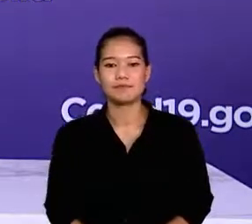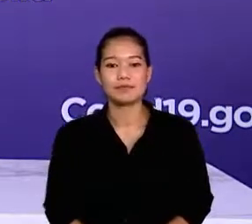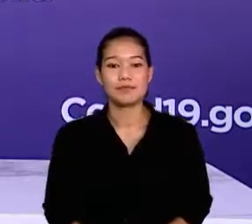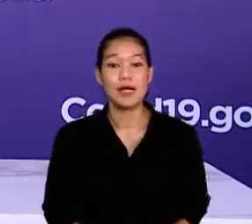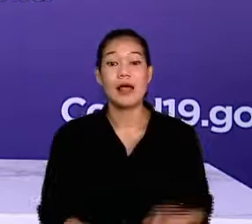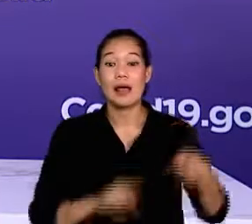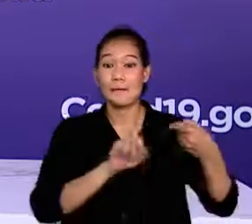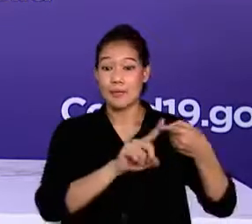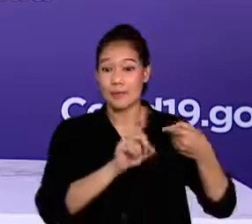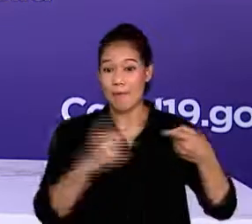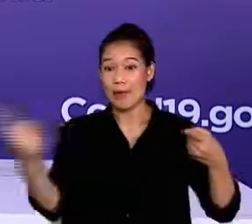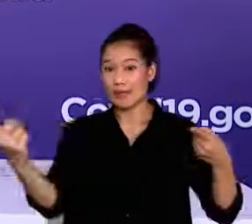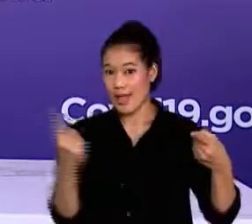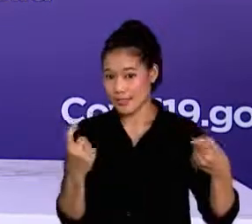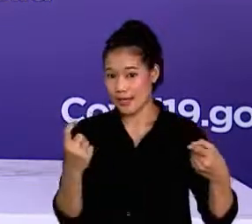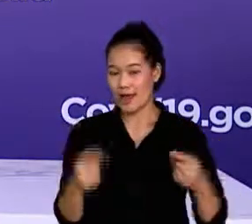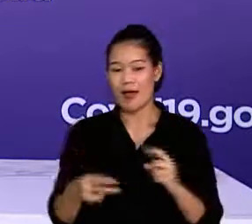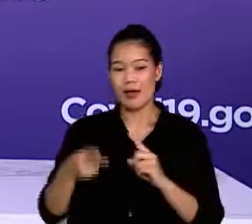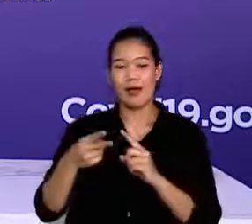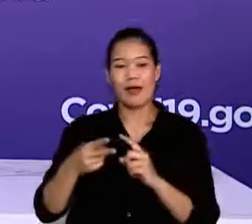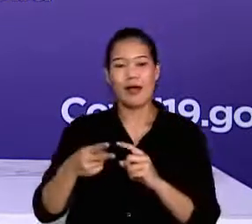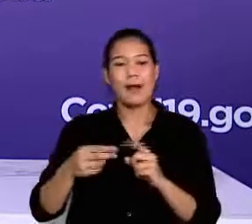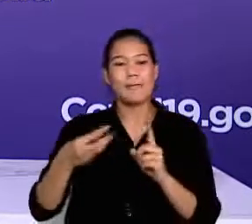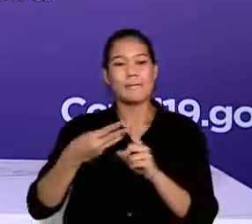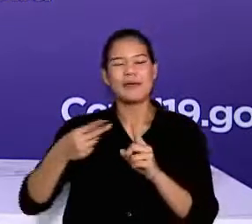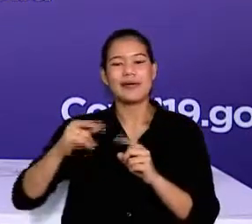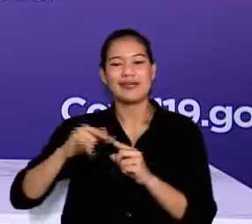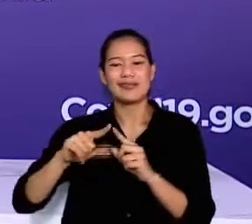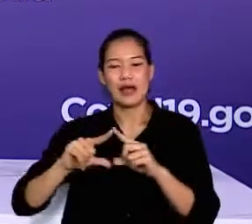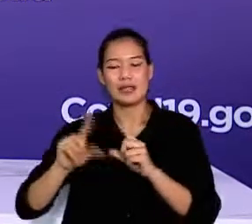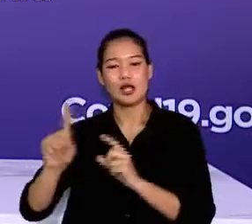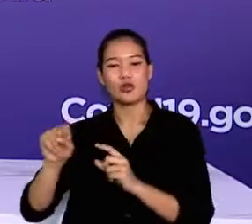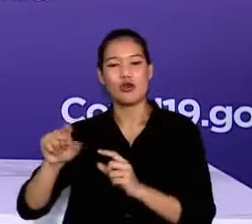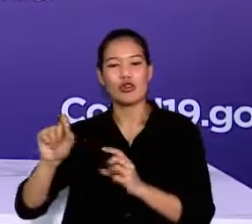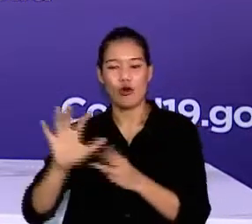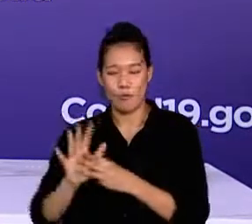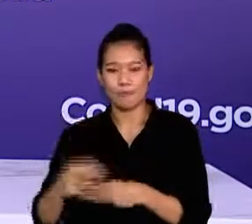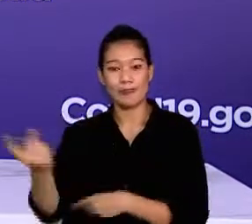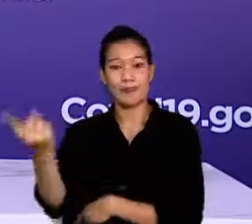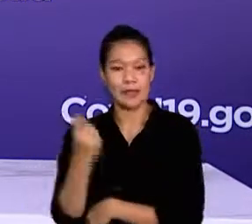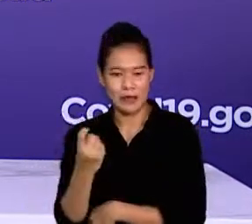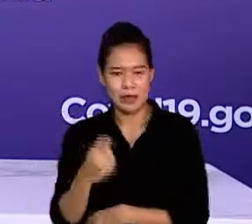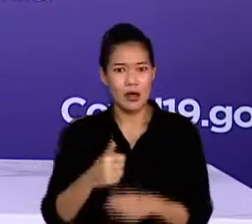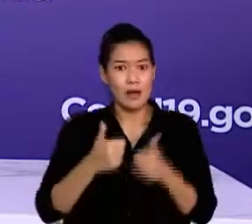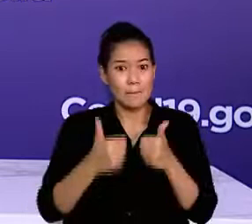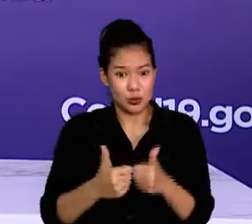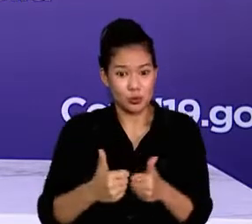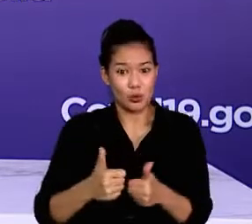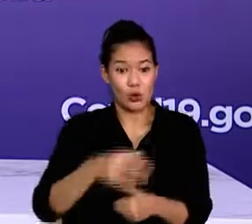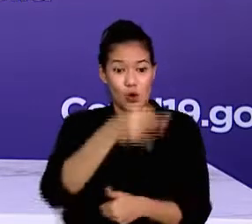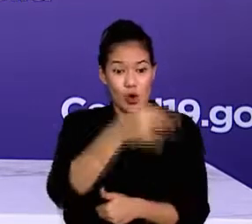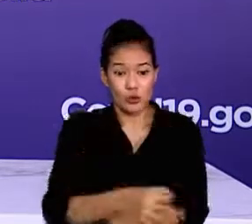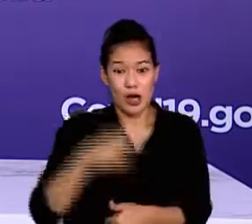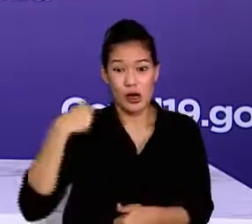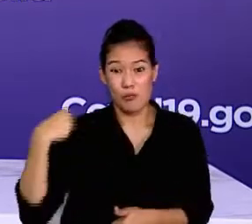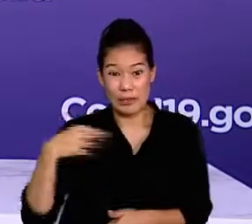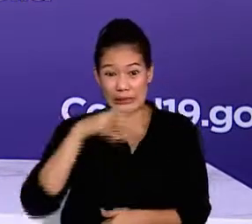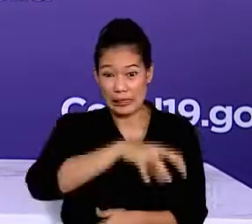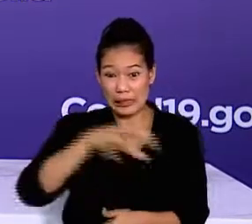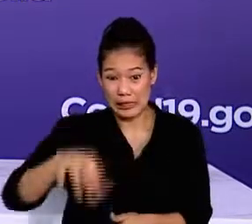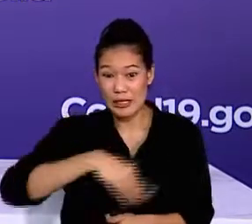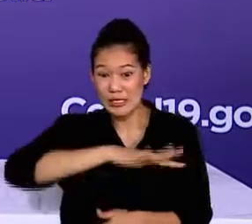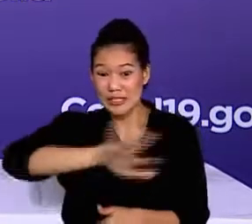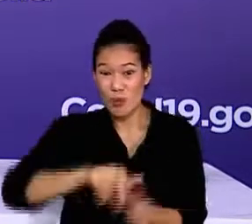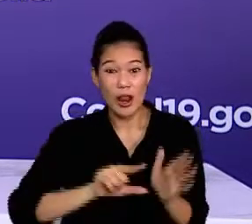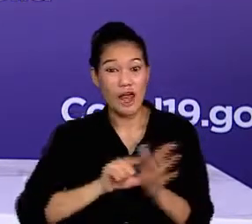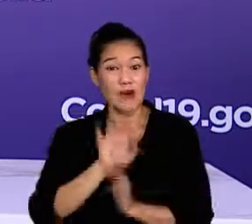pertanyaan pertama Prof dari fat beritasatu.com Apa betul sebagian besar kabupaten kota masih ada